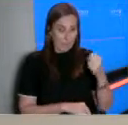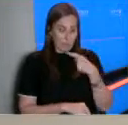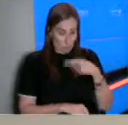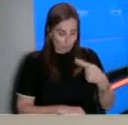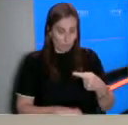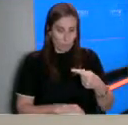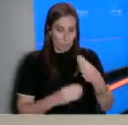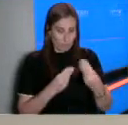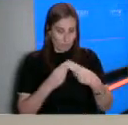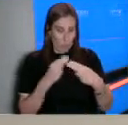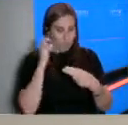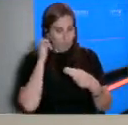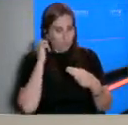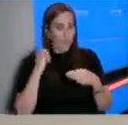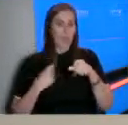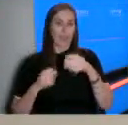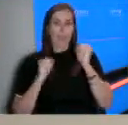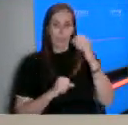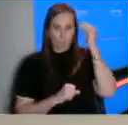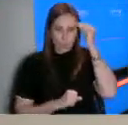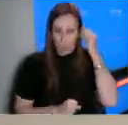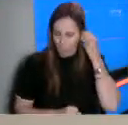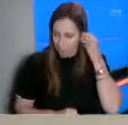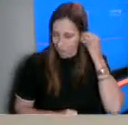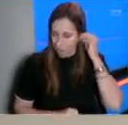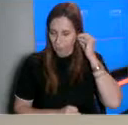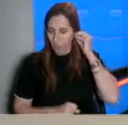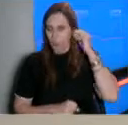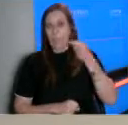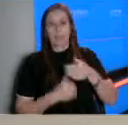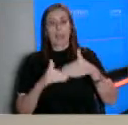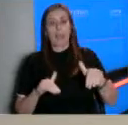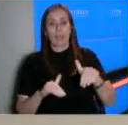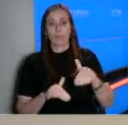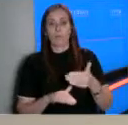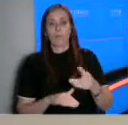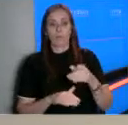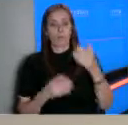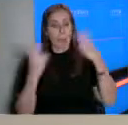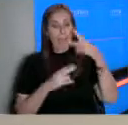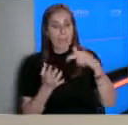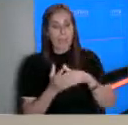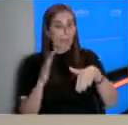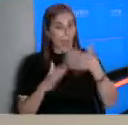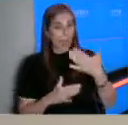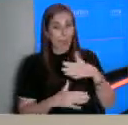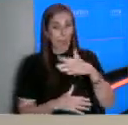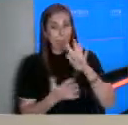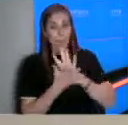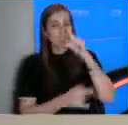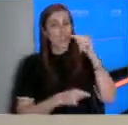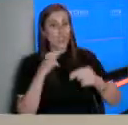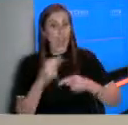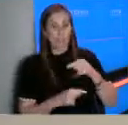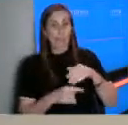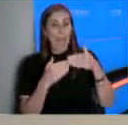אומרת, אוטוטו. אתם בטח זוכרים שקצבאות הנכות עלו לראשונה בהסכם הזה, אחרי 15